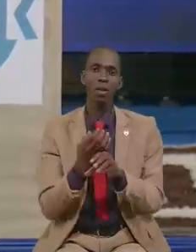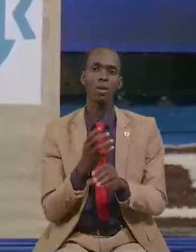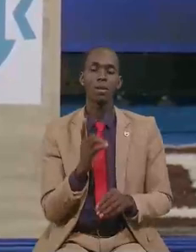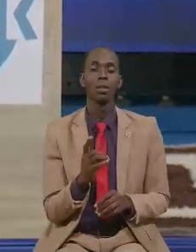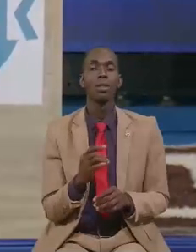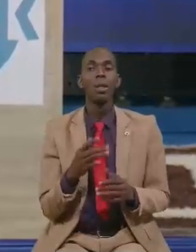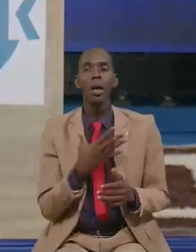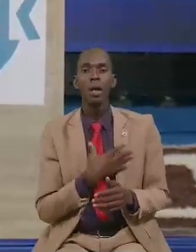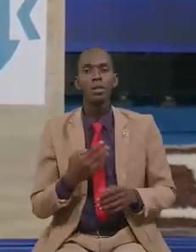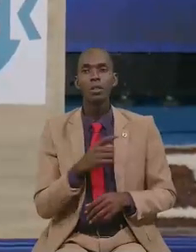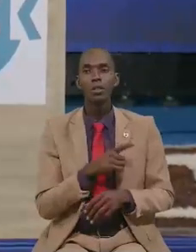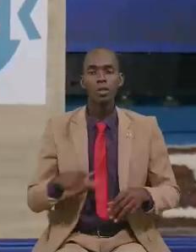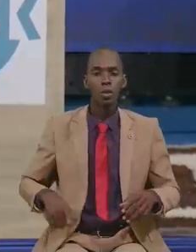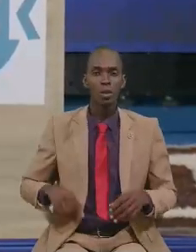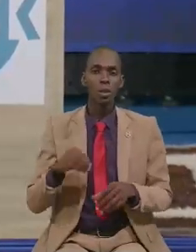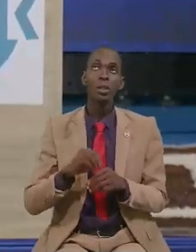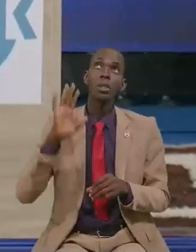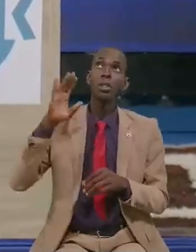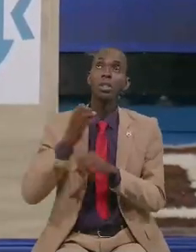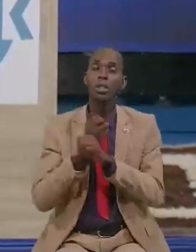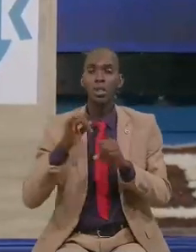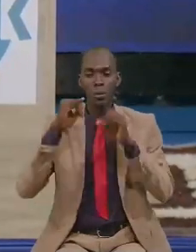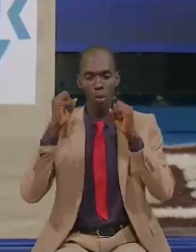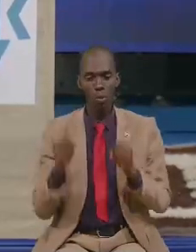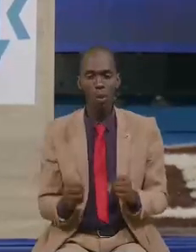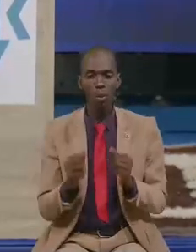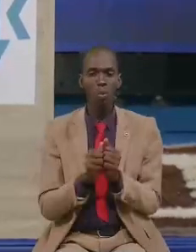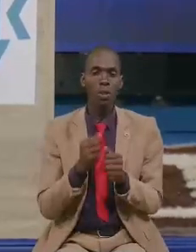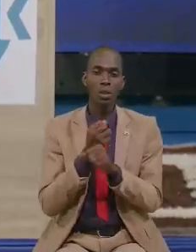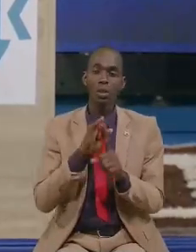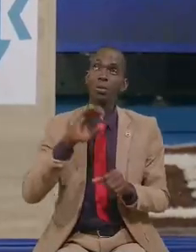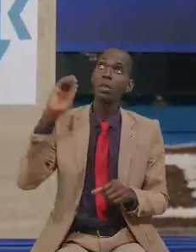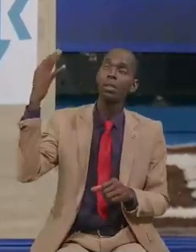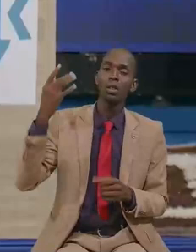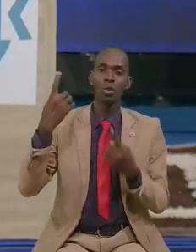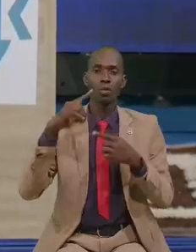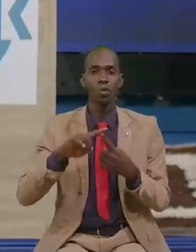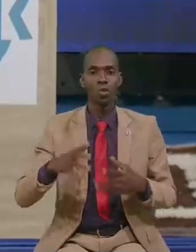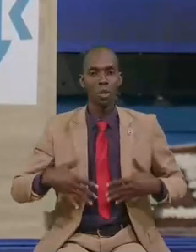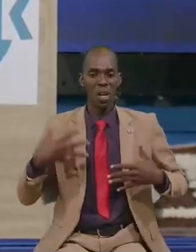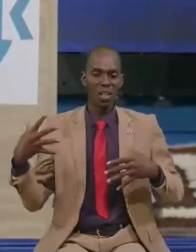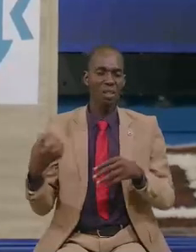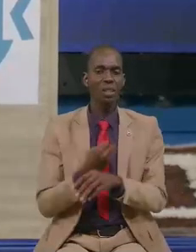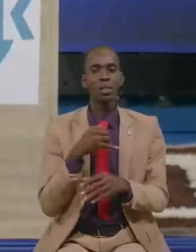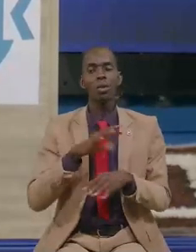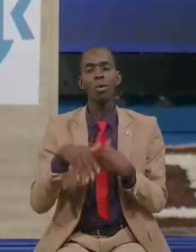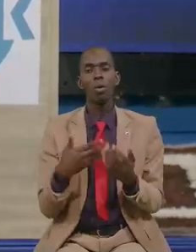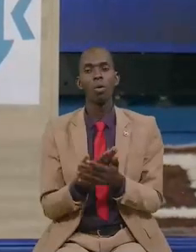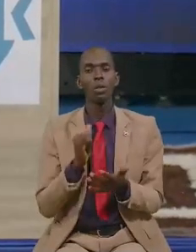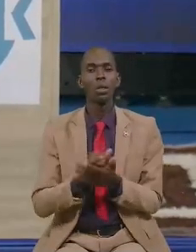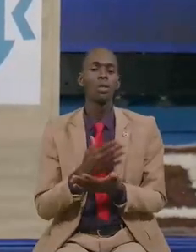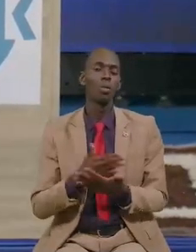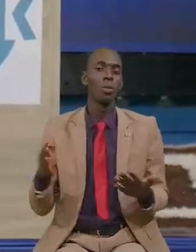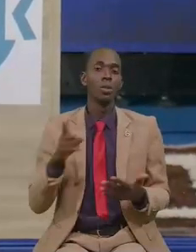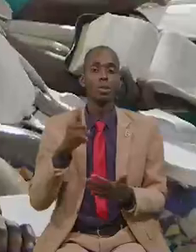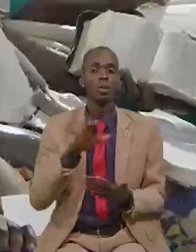sa puissance de salut, dans sa grâce salvatrice, il vient dans ta vie. Et il ôte cela. Et tu es libre. Il dit, tu es